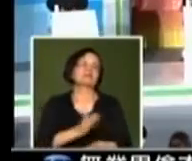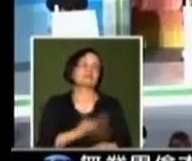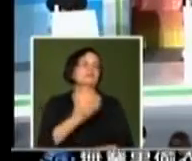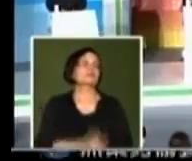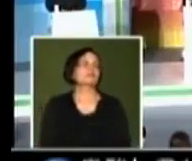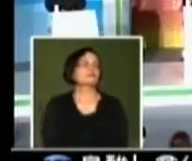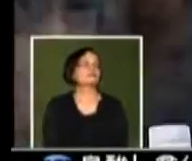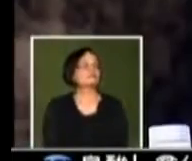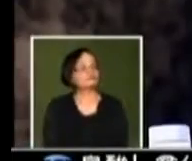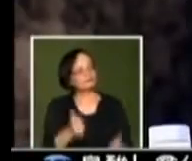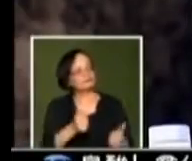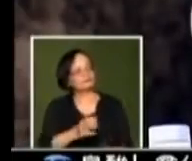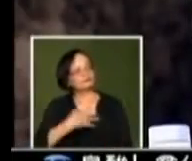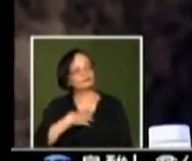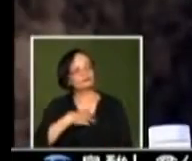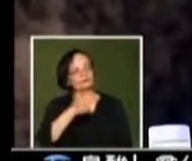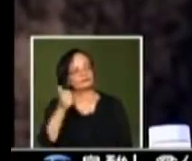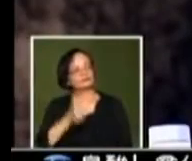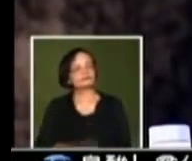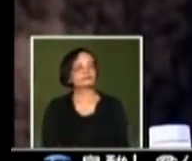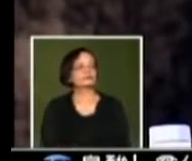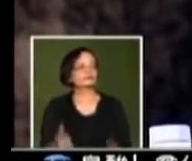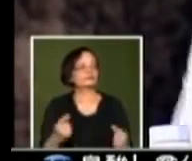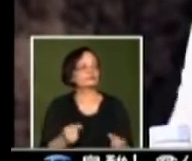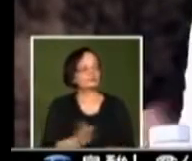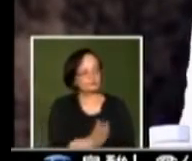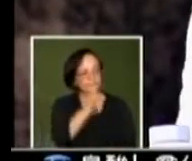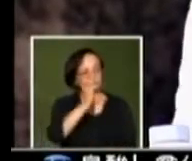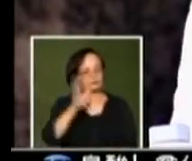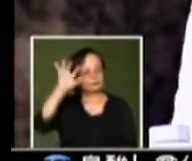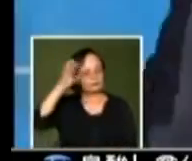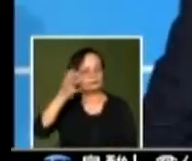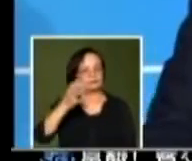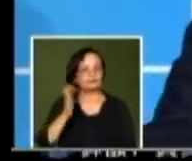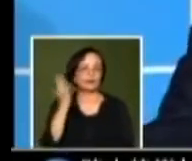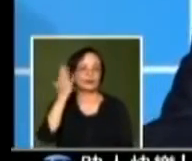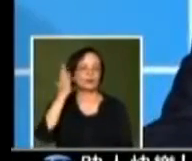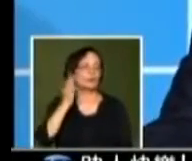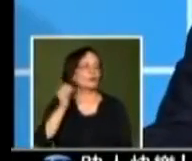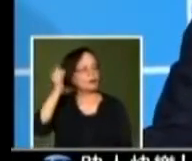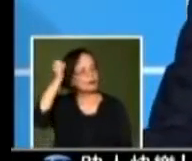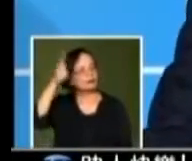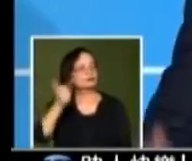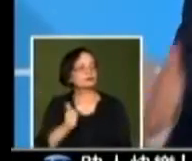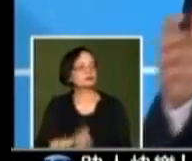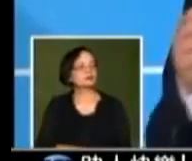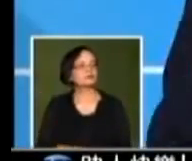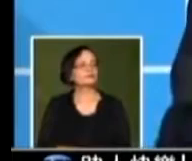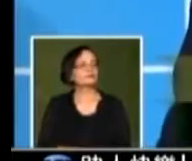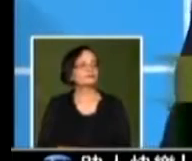谢谢，谢谢吴荣毅先生。好，同样的问题，请苏焕智先生回答。来，三分钟。 是，我想做一